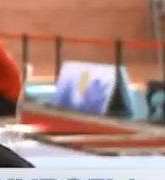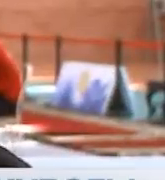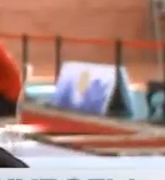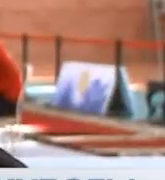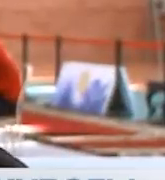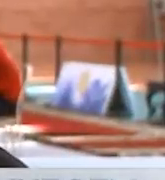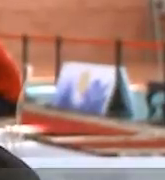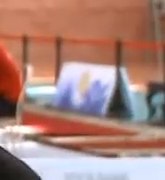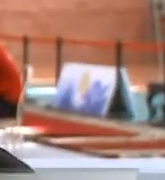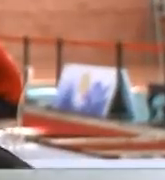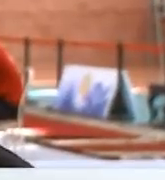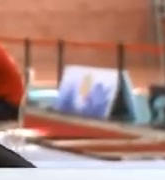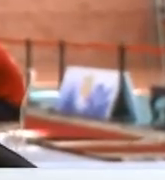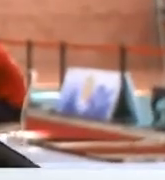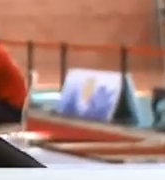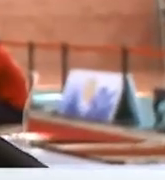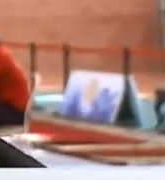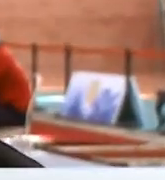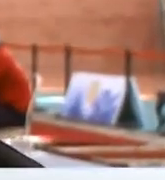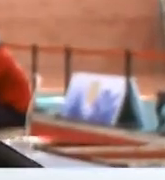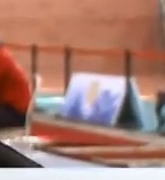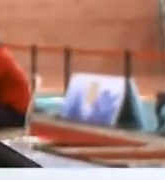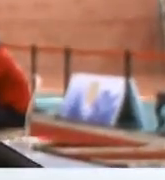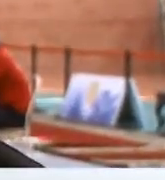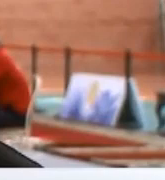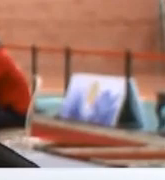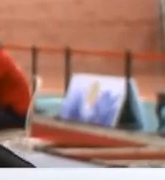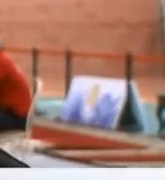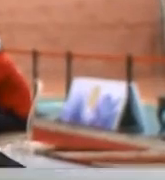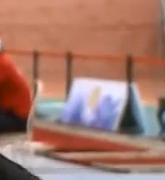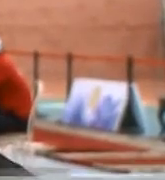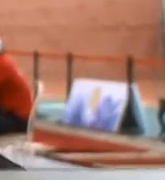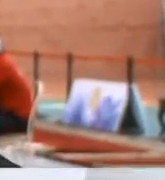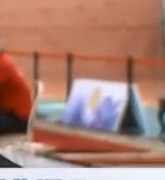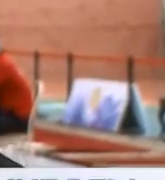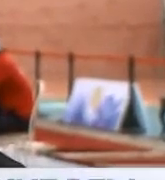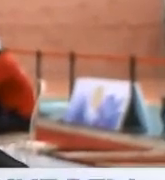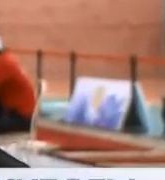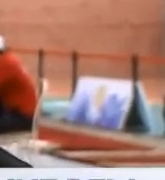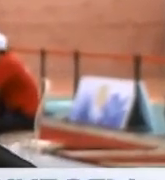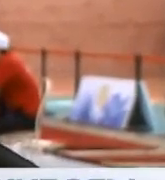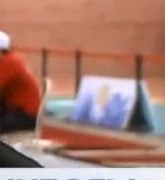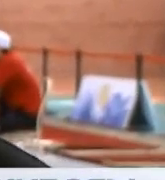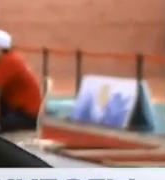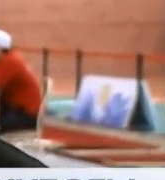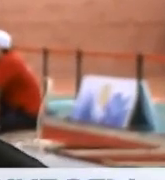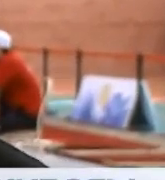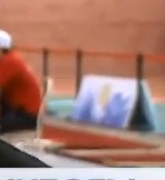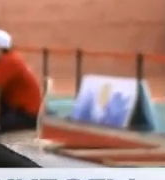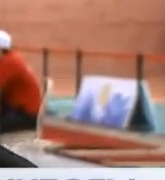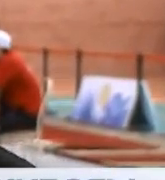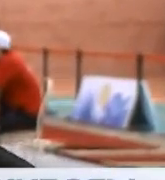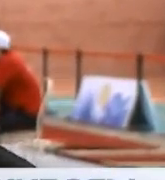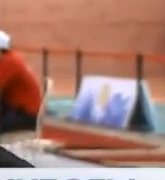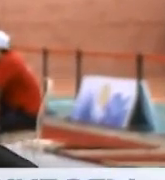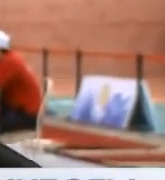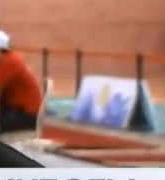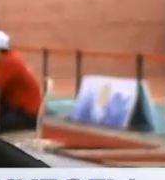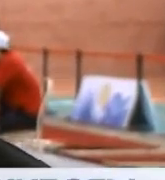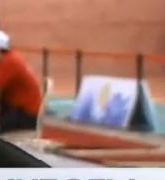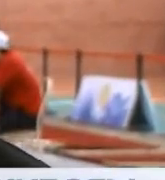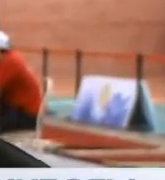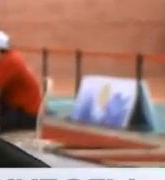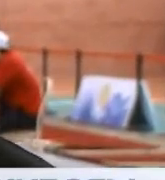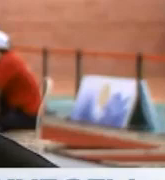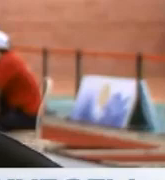Қазақстан біріншісіне алдындағы турнир өте жақсы. Біз үшін Қазақстан біріншісіне жақсы дайындалуға мүмкіндік. Сондықтан қыздар жақсы